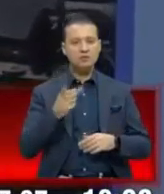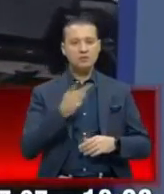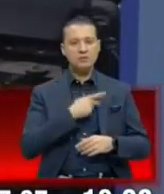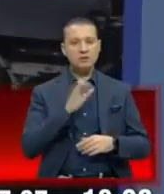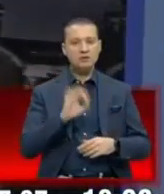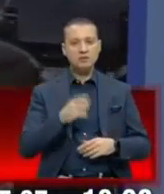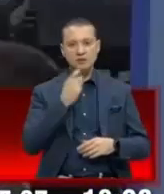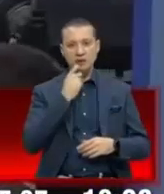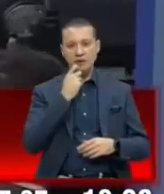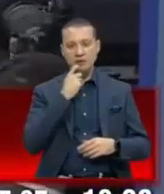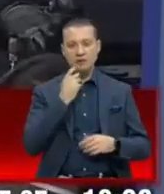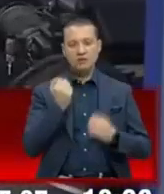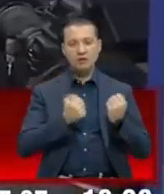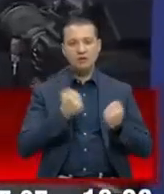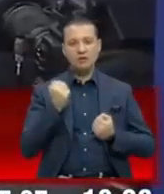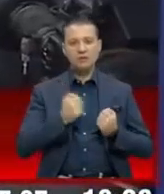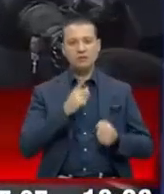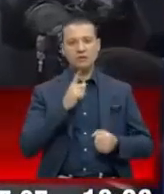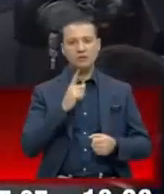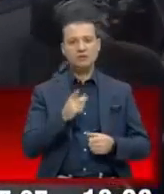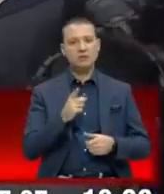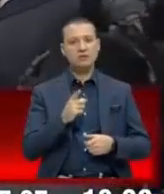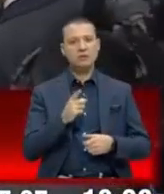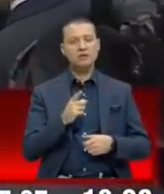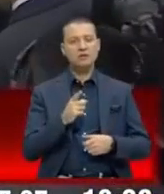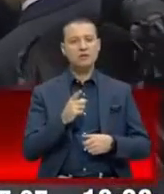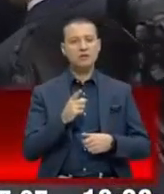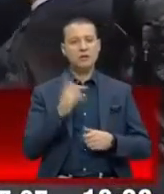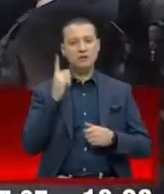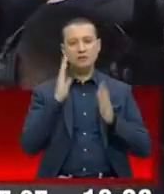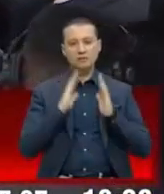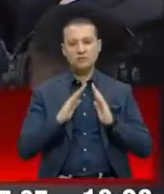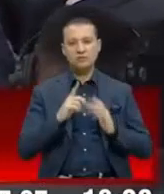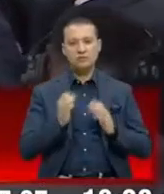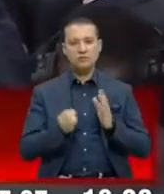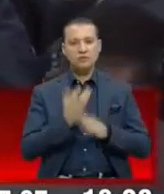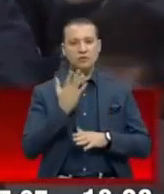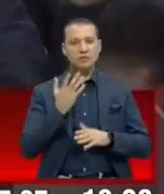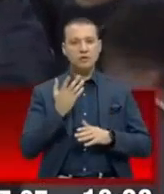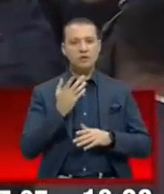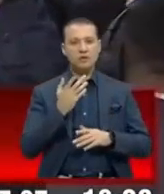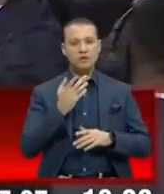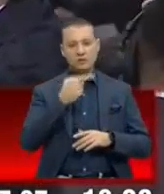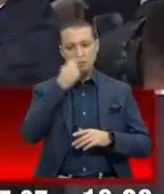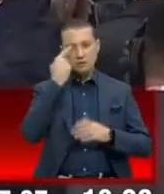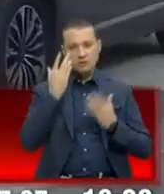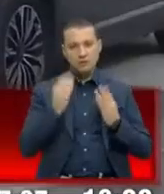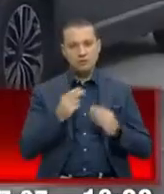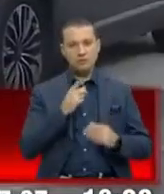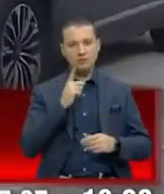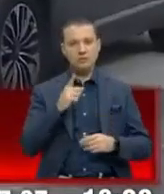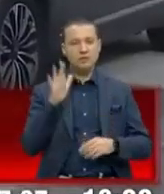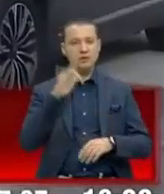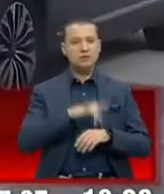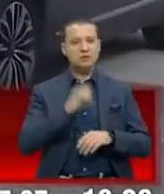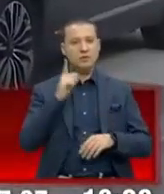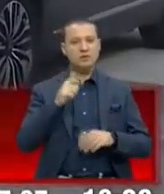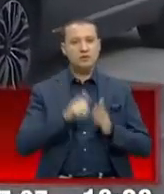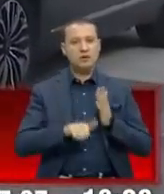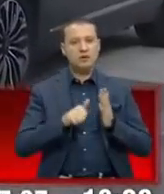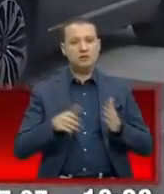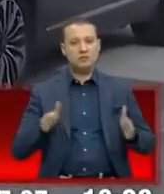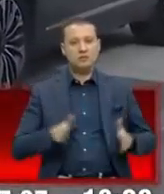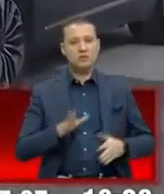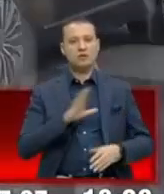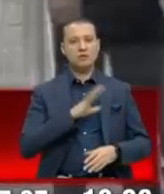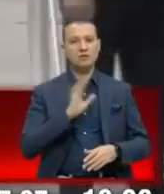de devrim otomobilini hamdolsun üretmek nasip oldu. Beştepe'de tarihi bir